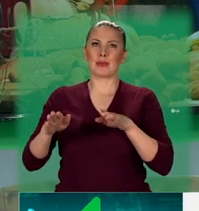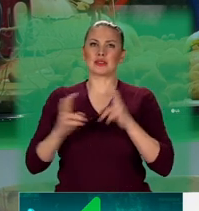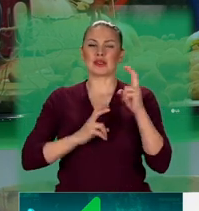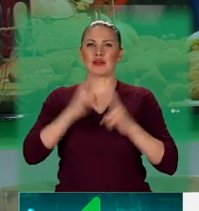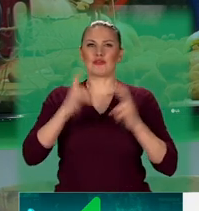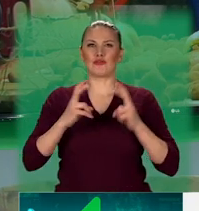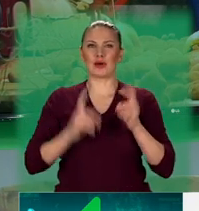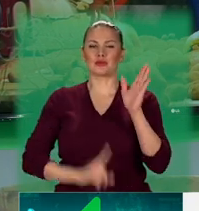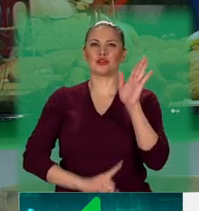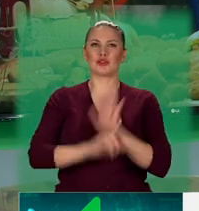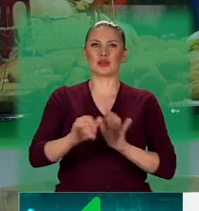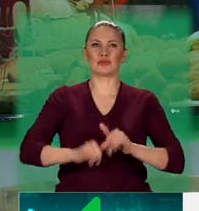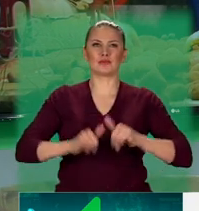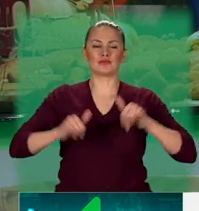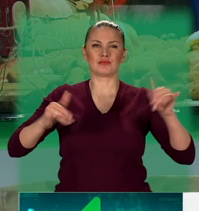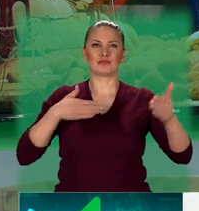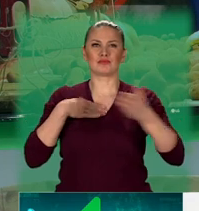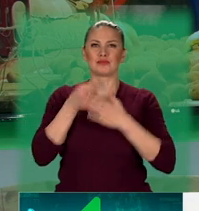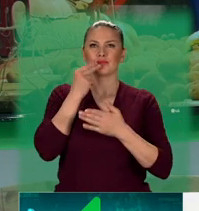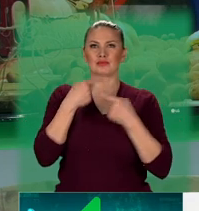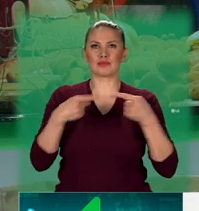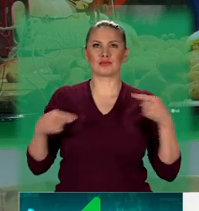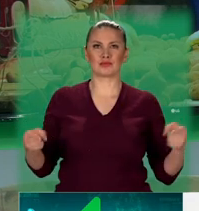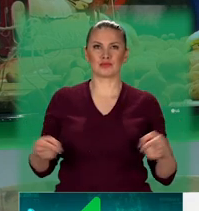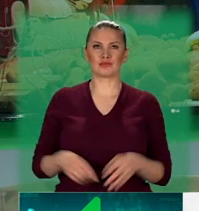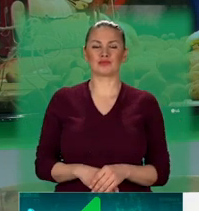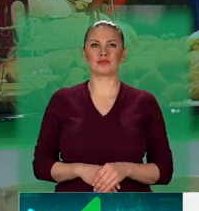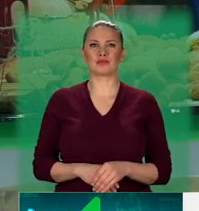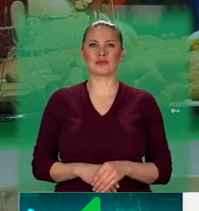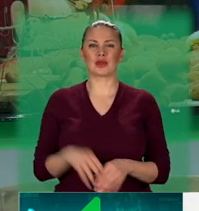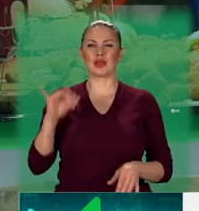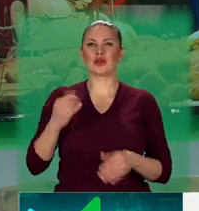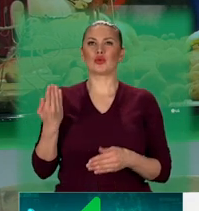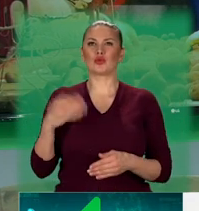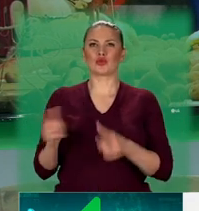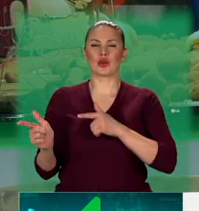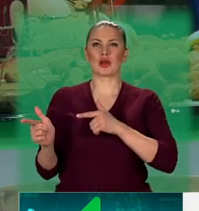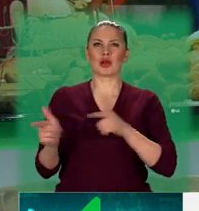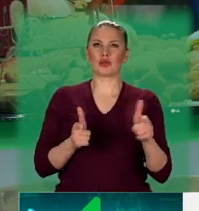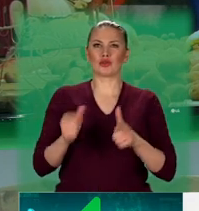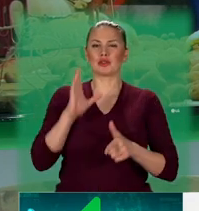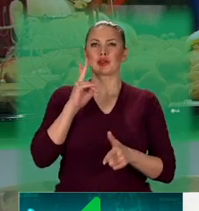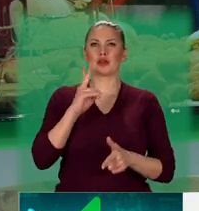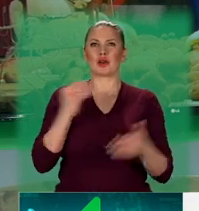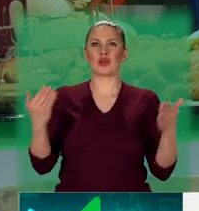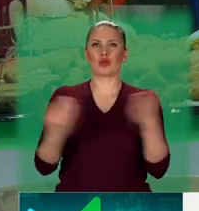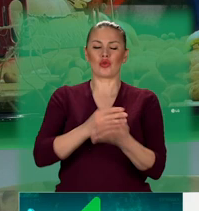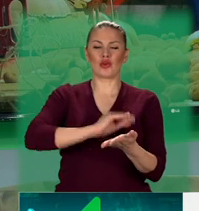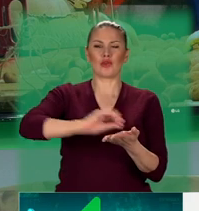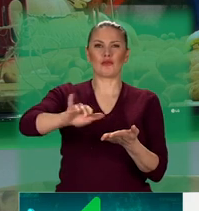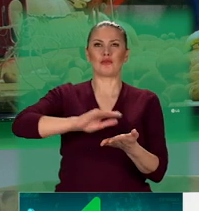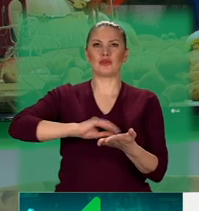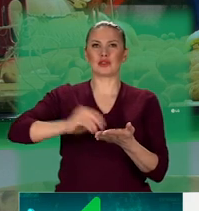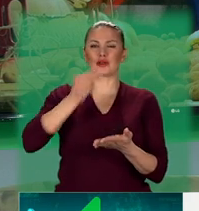продукции. Урожай 2019 года еще не закончился, а предприятия уже готовятся к новой высадке корнеплодов. Горы картофеля, моркови